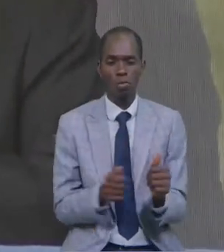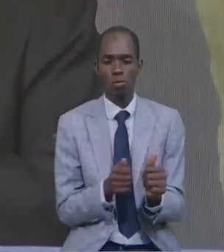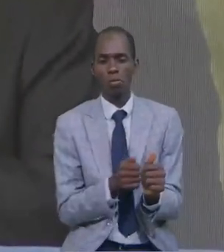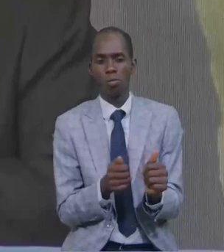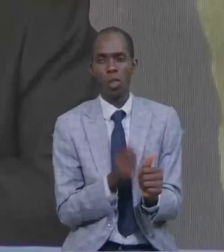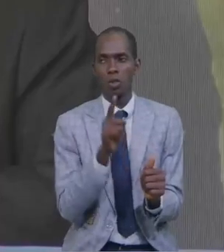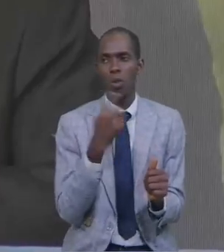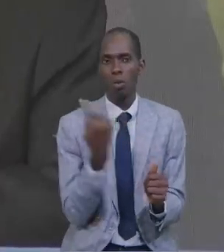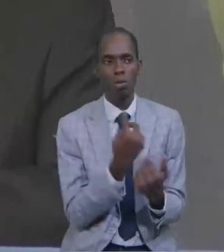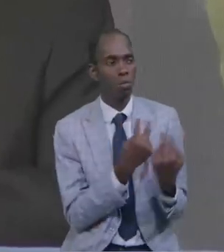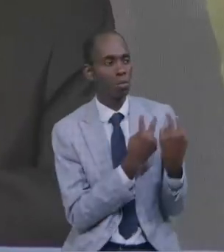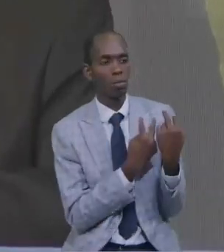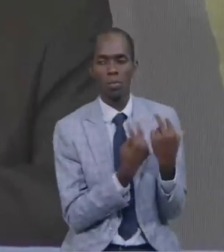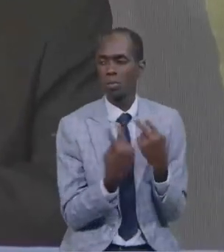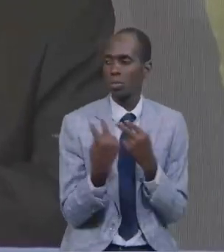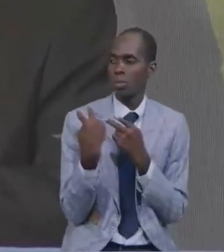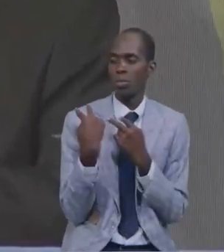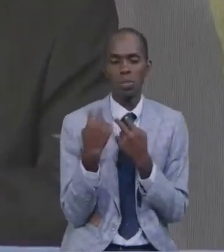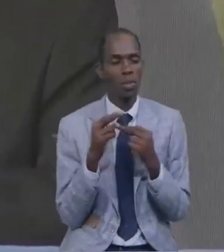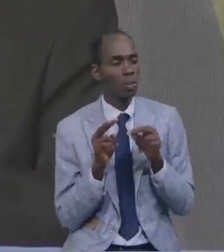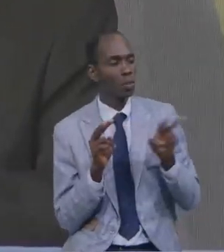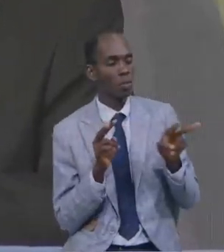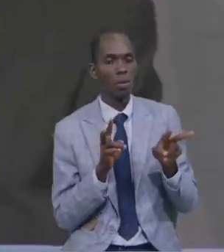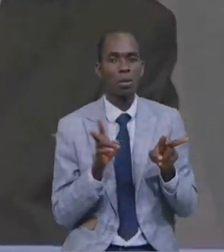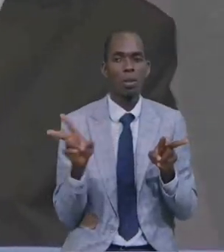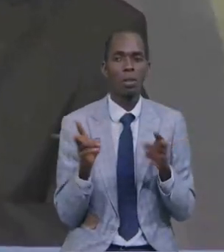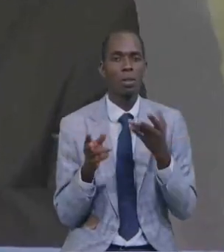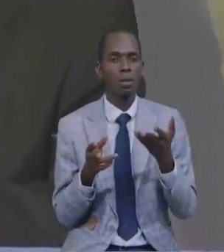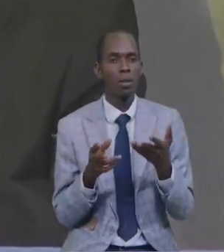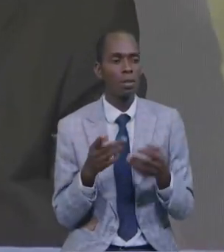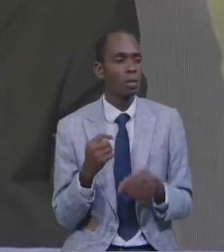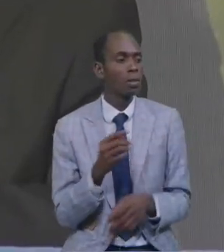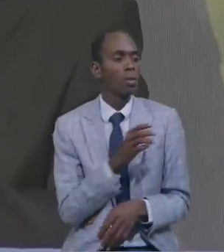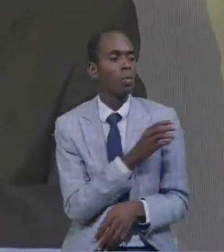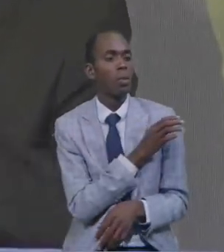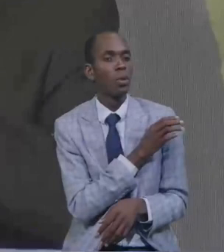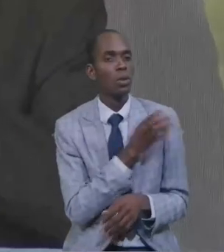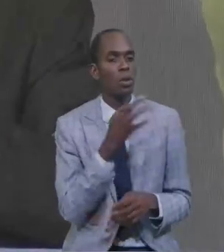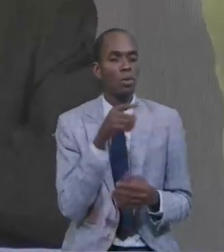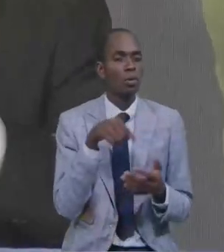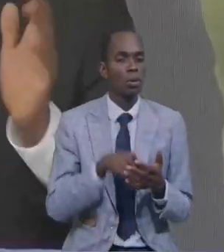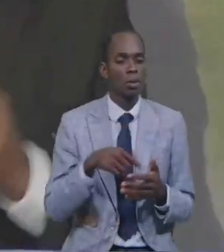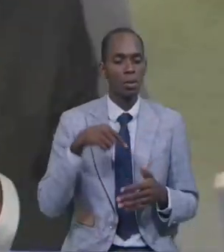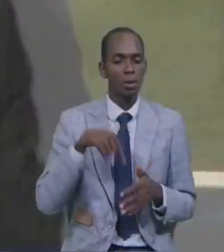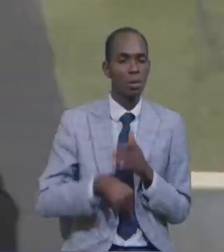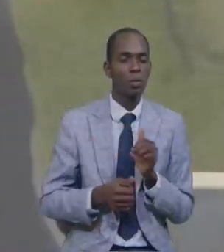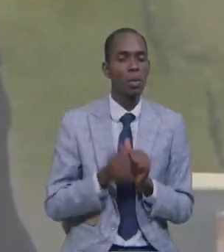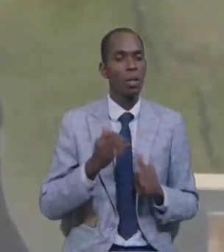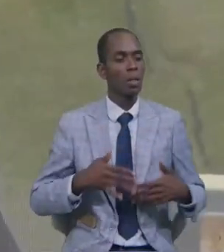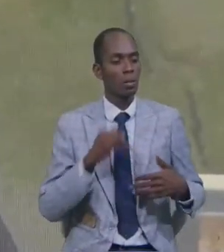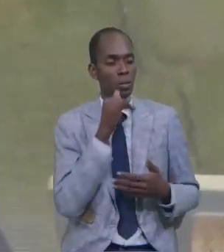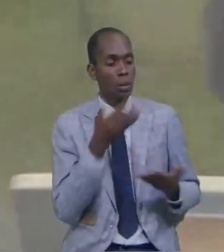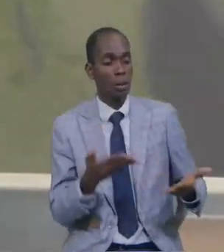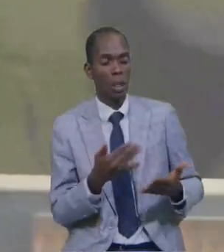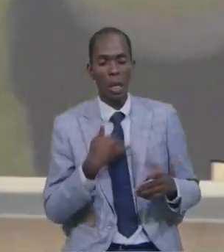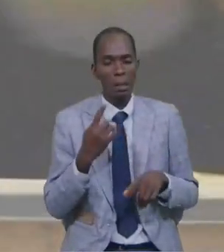Le policier de la vie profonde est là, alors je ne dois pas faire ci ça maintenant. Le pasteur de la vie profonde est là, je ne dois pas m'impliquer